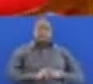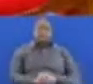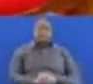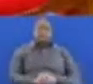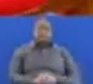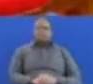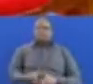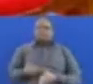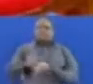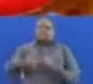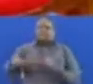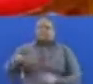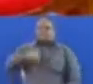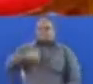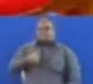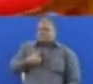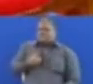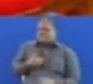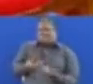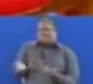Na mimi jina hilo sina.